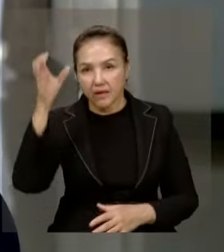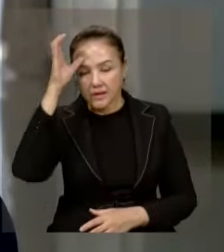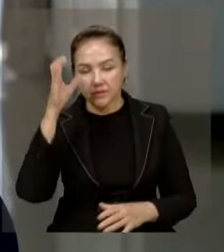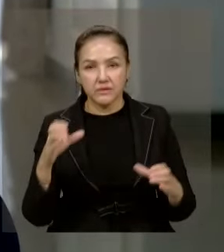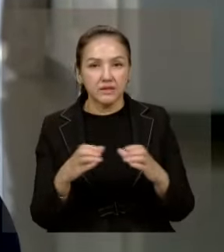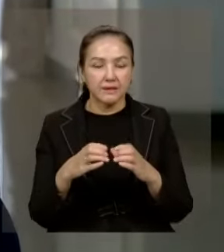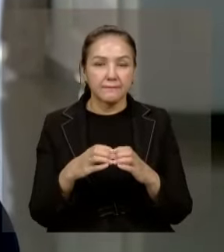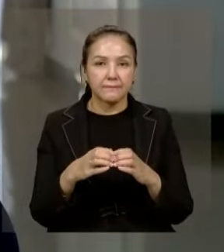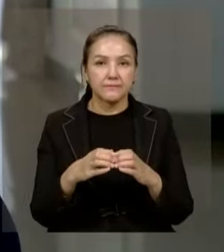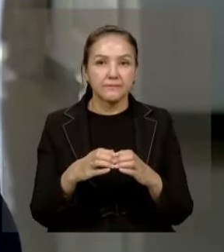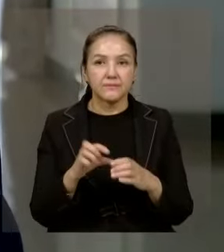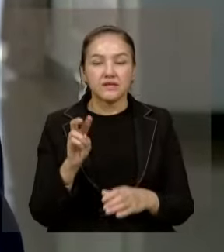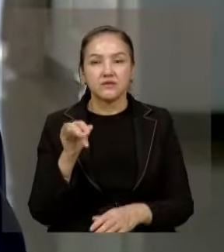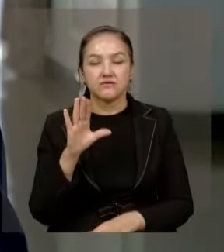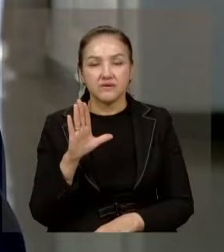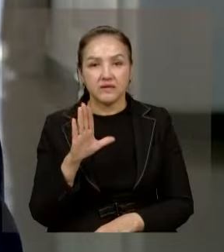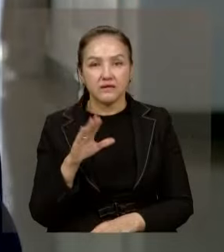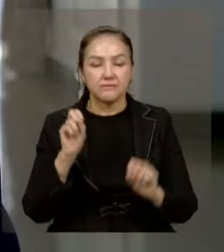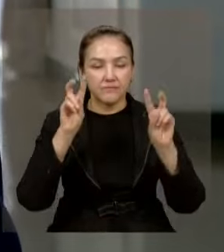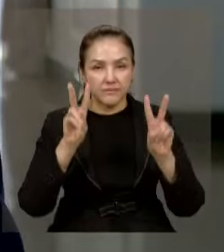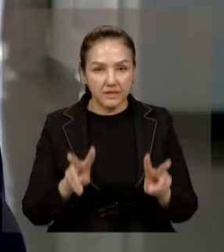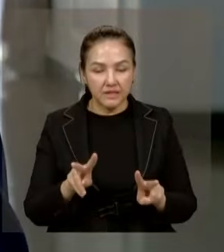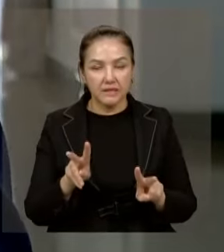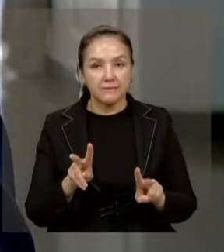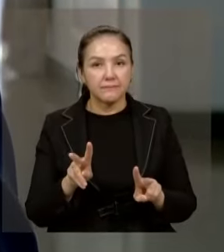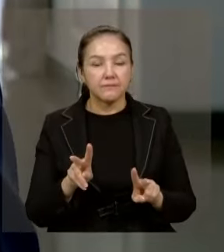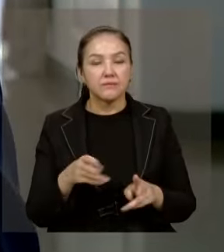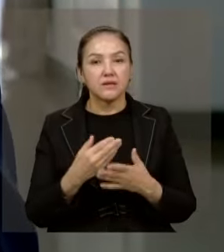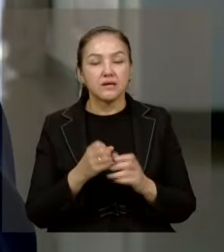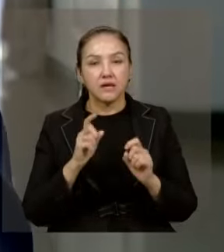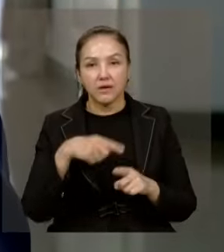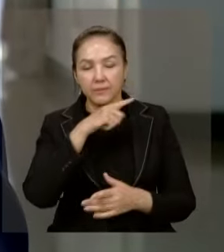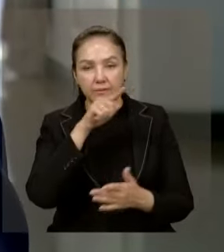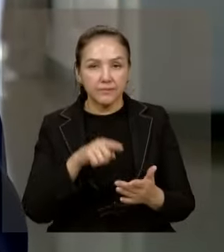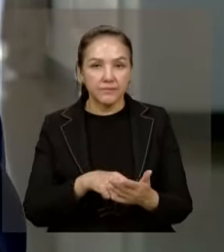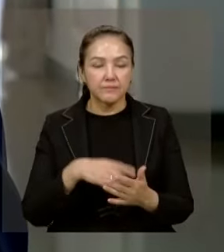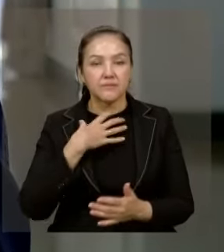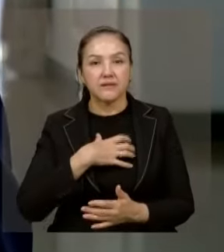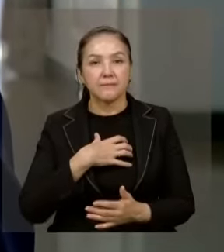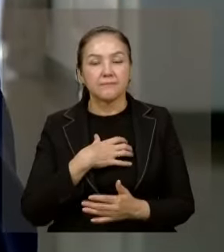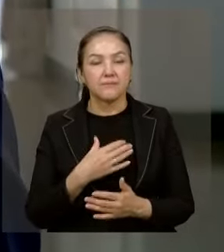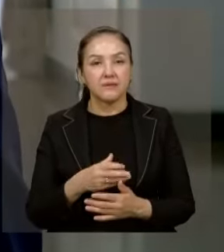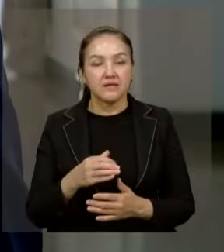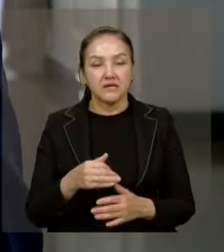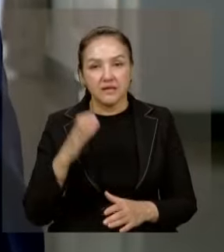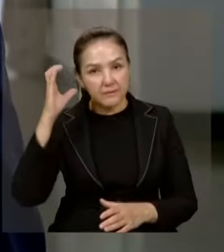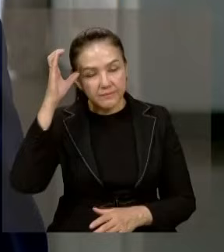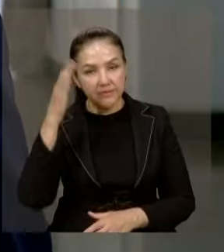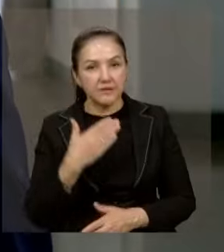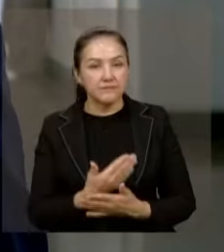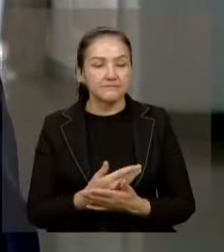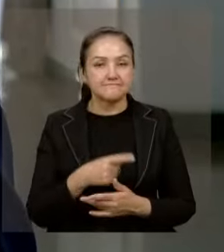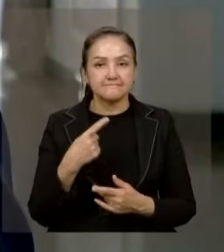кадров кадров кадров специализированных также были указаны вопросы важности среднего образования Кроме этого